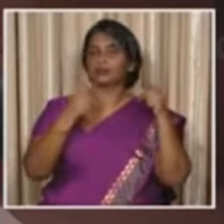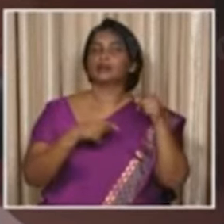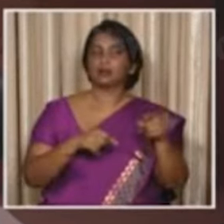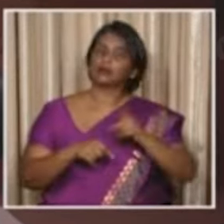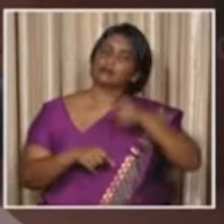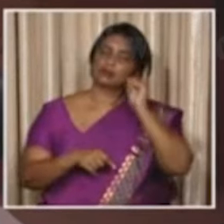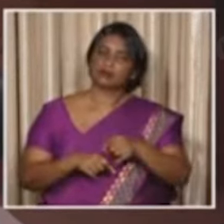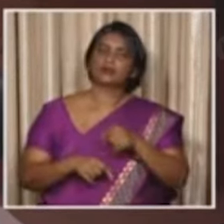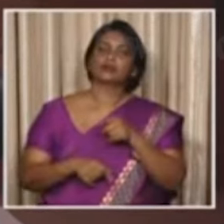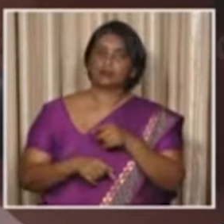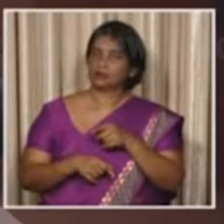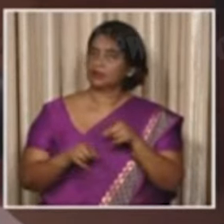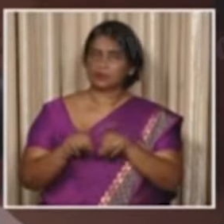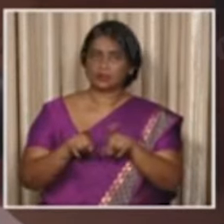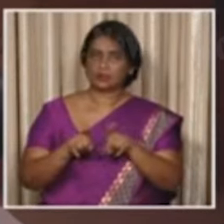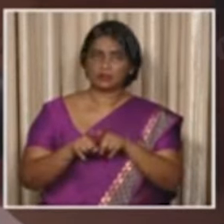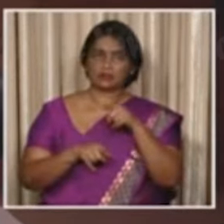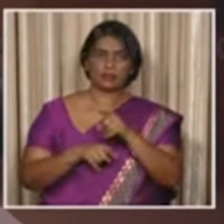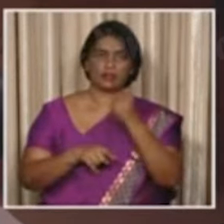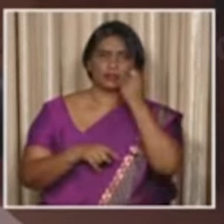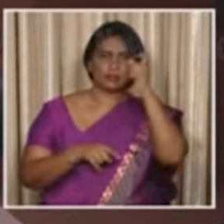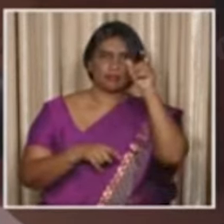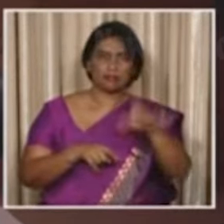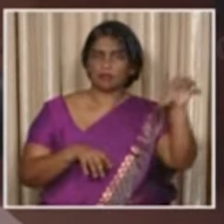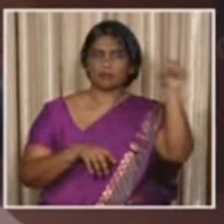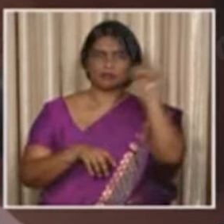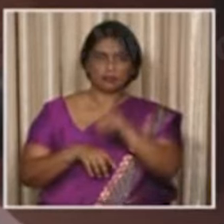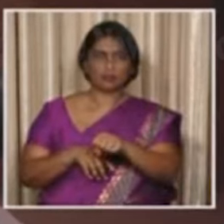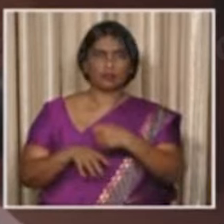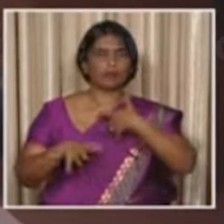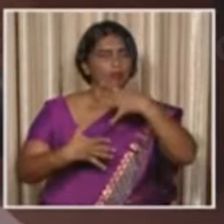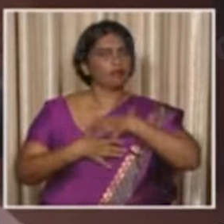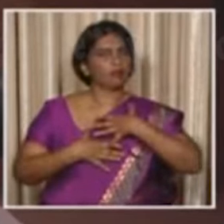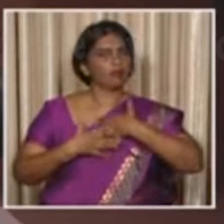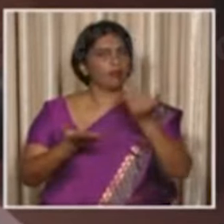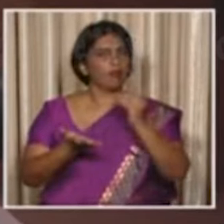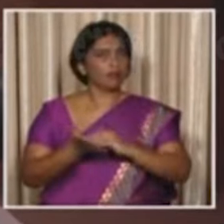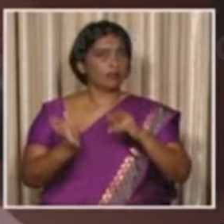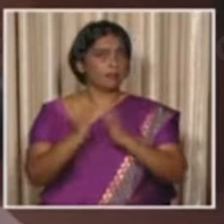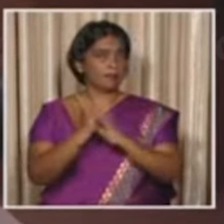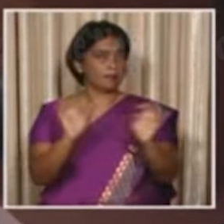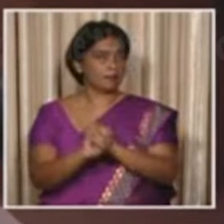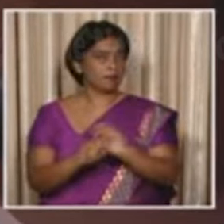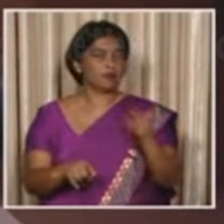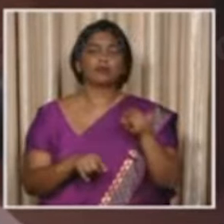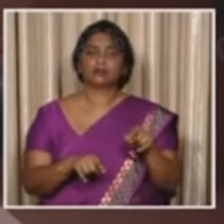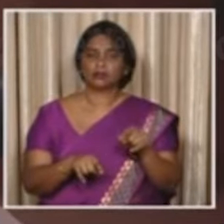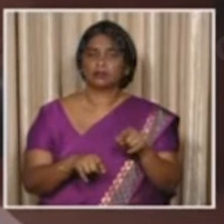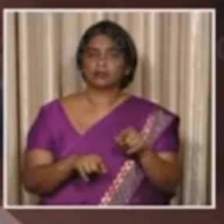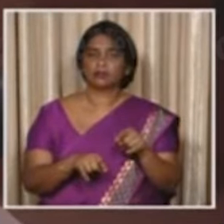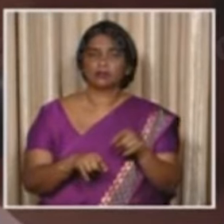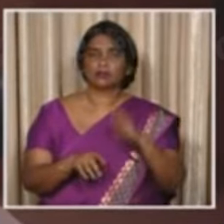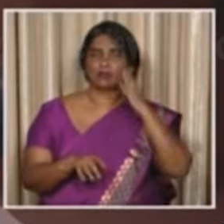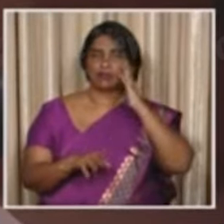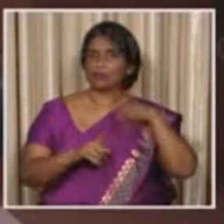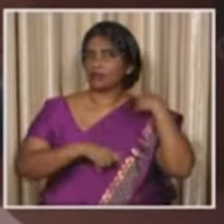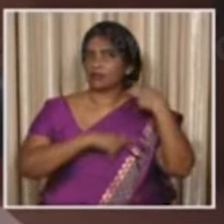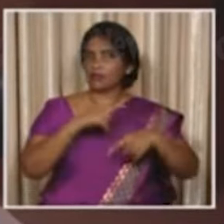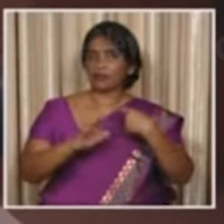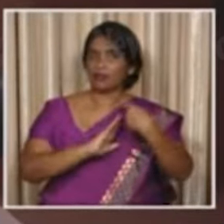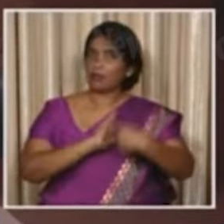අනිවාර්යෙන් මේ විදියට මේ සැකකරුවන් අරගෙන පස් කට උත්තරය අරගෙන ආයෙ මාධ්‍ය ගෙනලා මාධ්‍ය ඉස්සරහා කට උත්තර ගන්න සම්ප්‍රදායක් අපේ රටේ ඇති